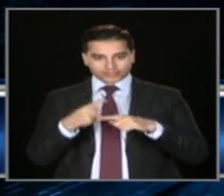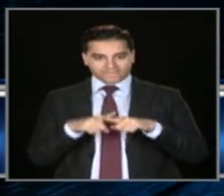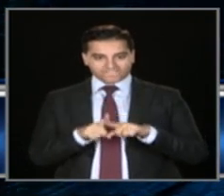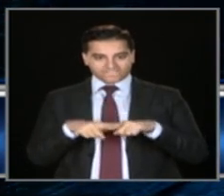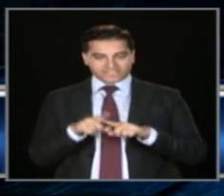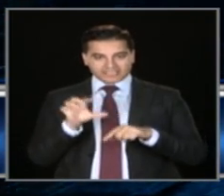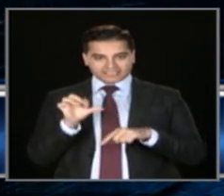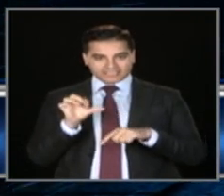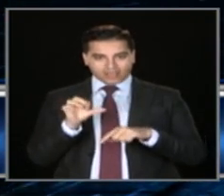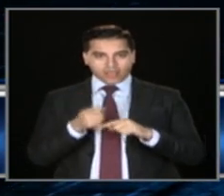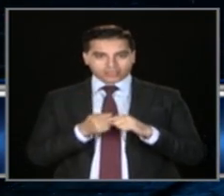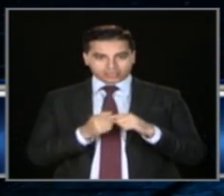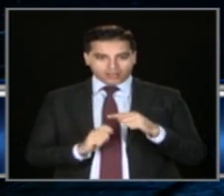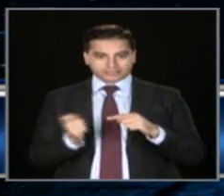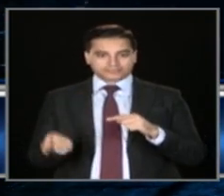17+15=9